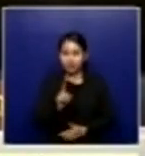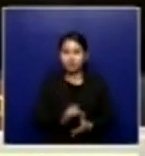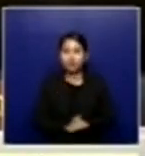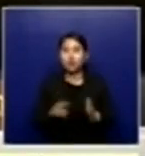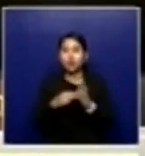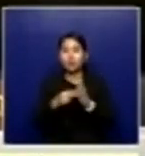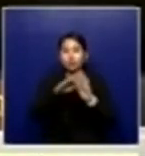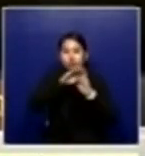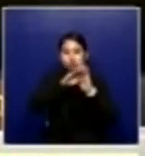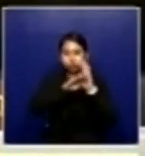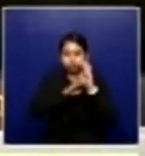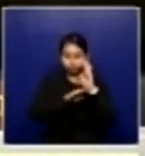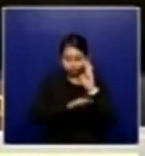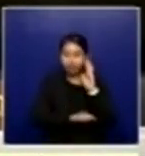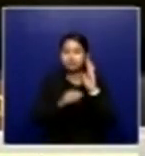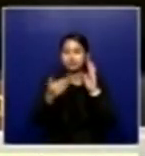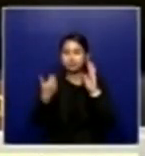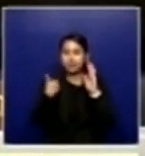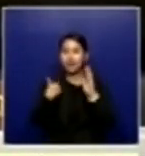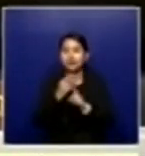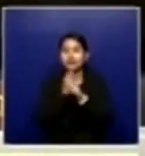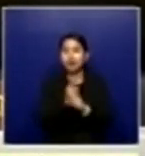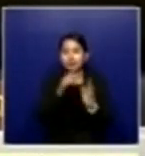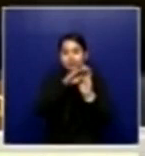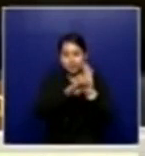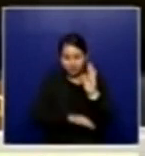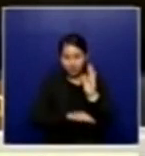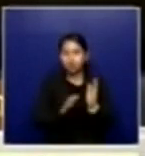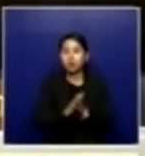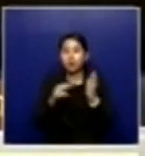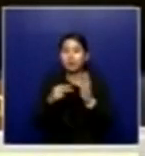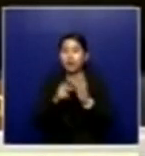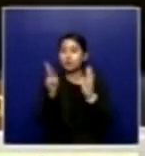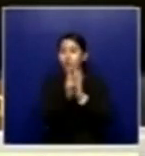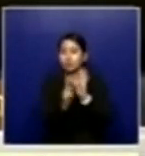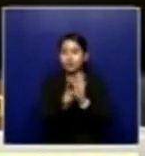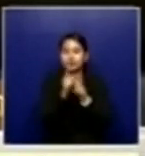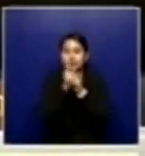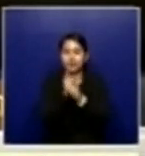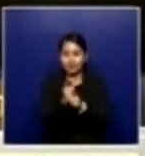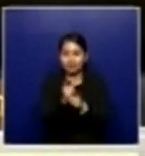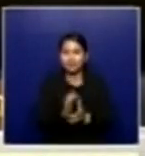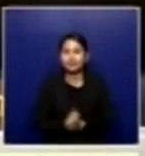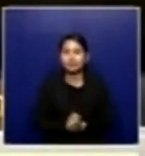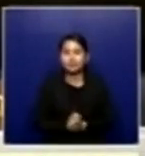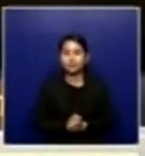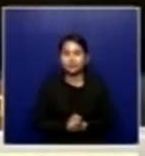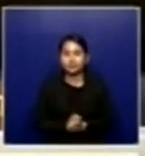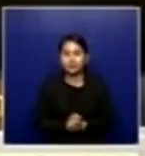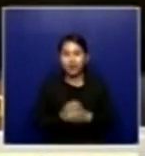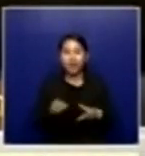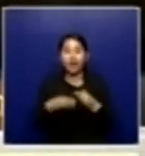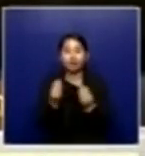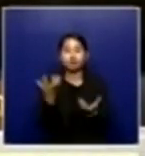ขั้นตอนแล้วก็ที่สำคัญก็คือว่าการดำเนินการต้องเป็นไปตามข้อกฎหมายทุกประการนะครับก็จะต้องให้ความเป็นธรรมกับทุกฝ่